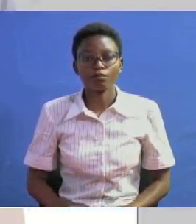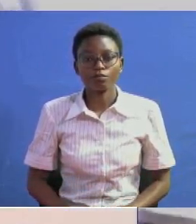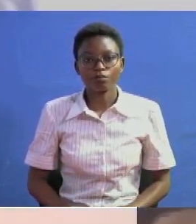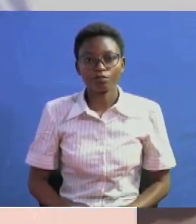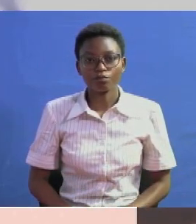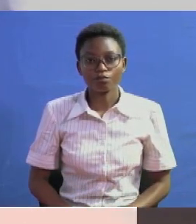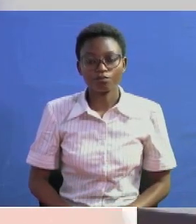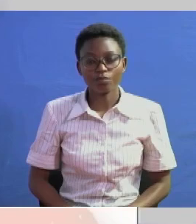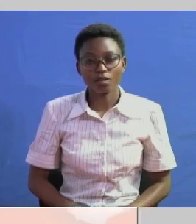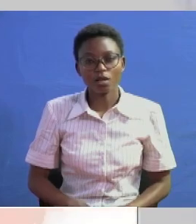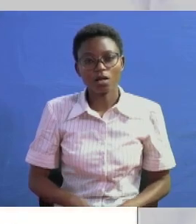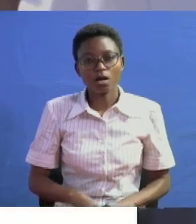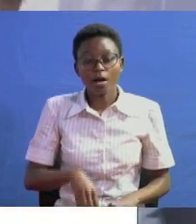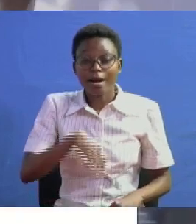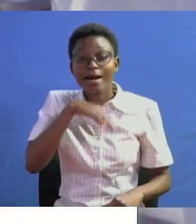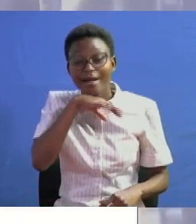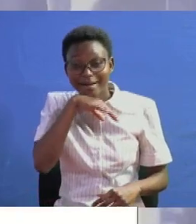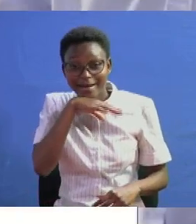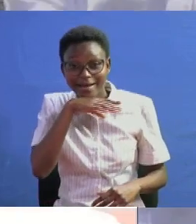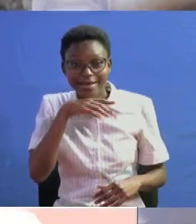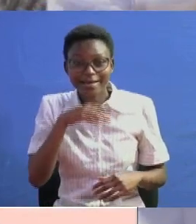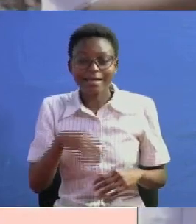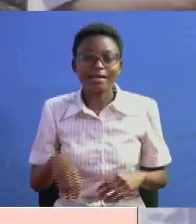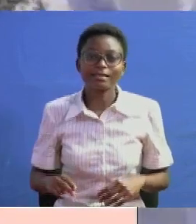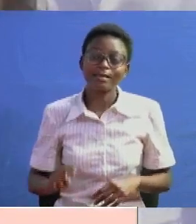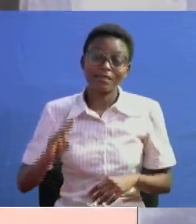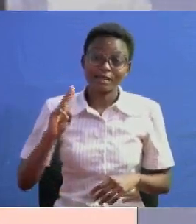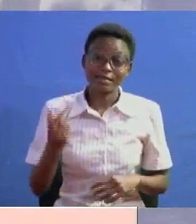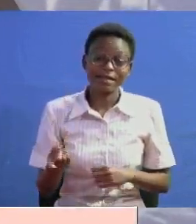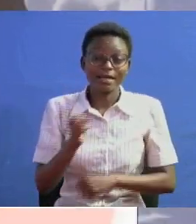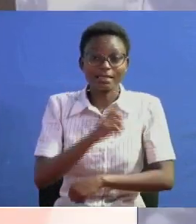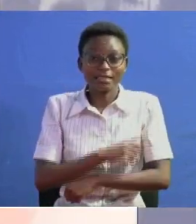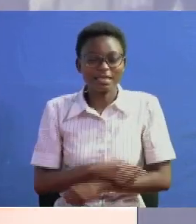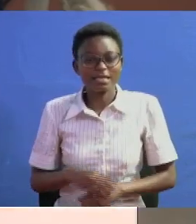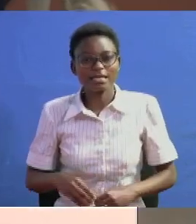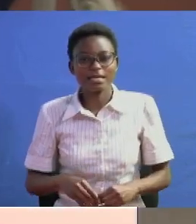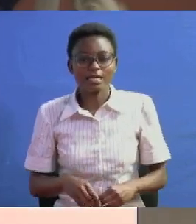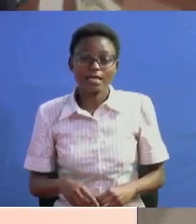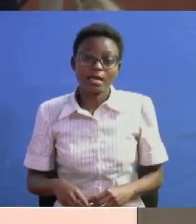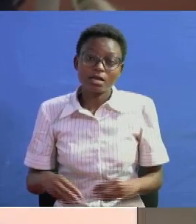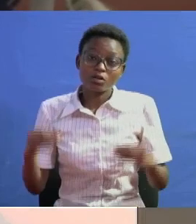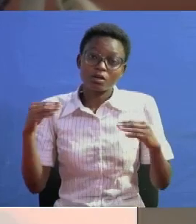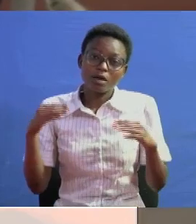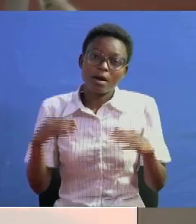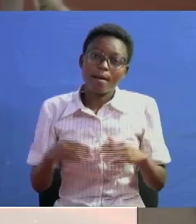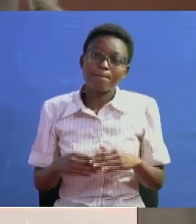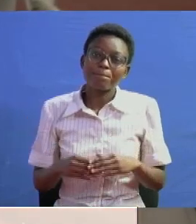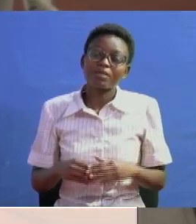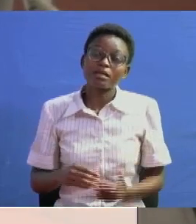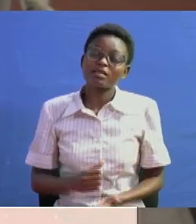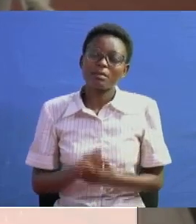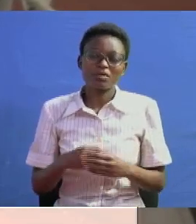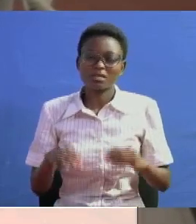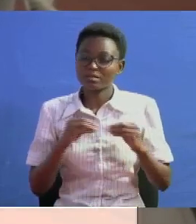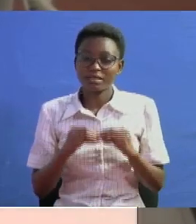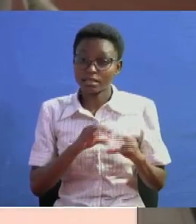Kinara wa muungano wa Azimio la Umoja Raila Odinga kwa siku ya pili amekashifu mkutano baina ya Rais William Ruto na Jaji Mkuu Martha Koome